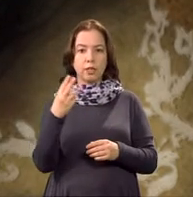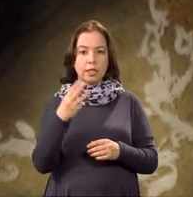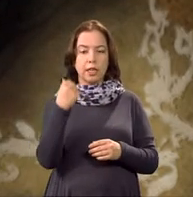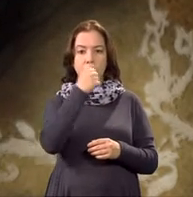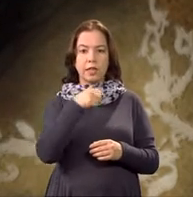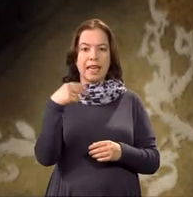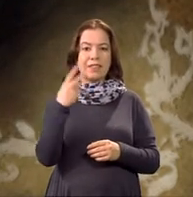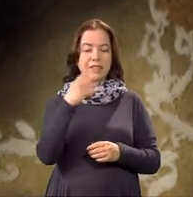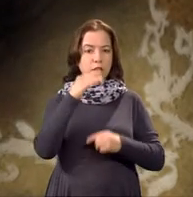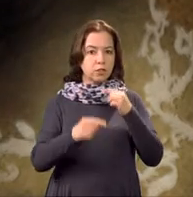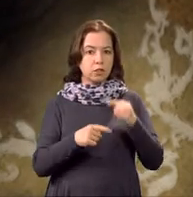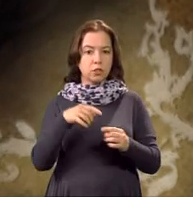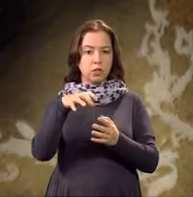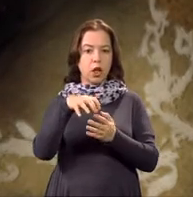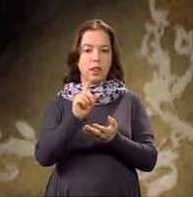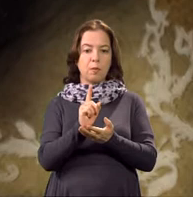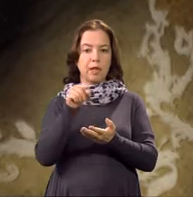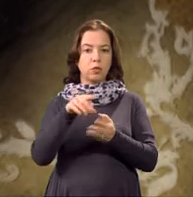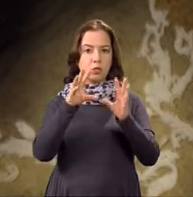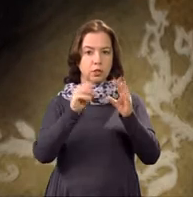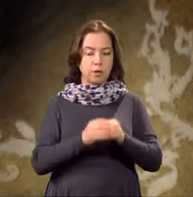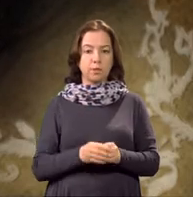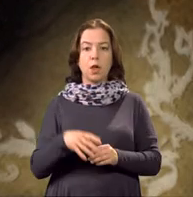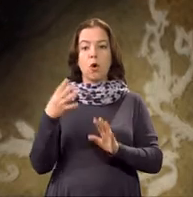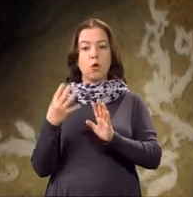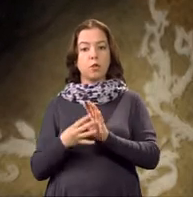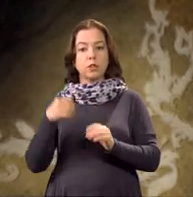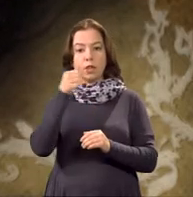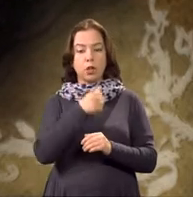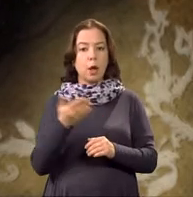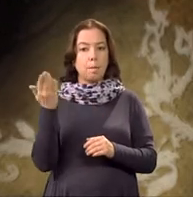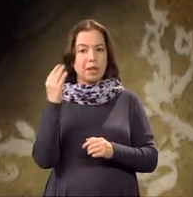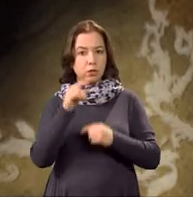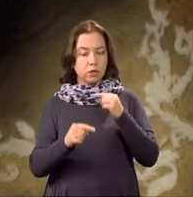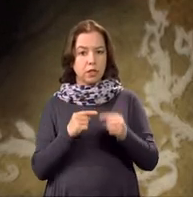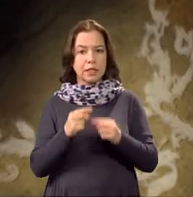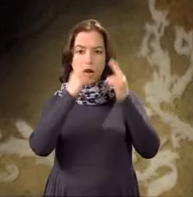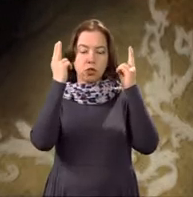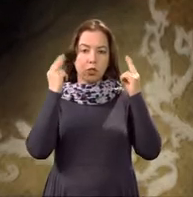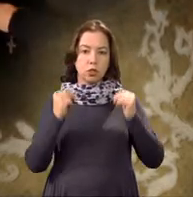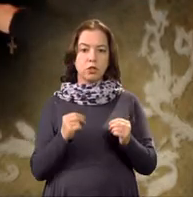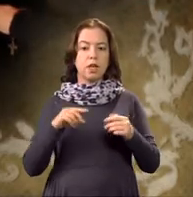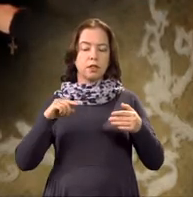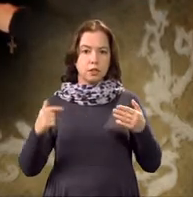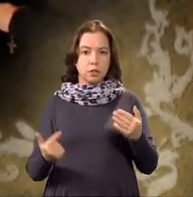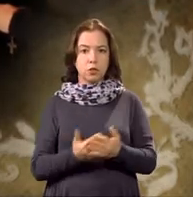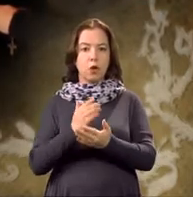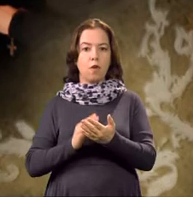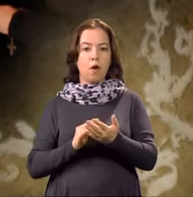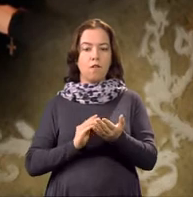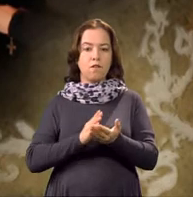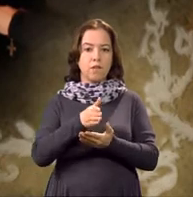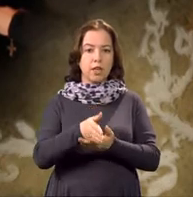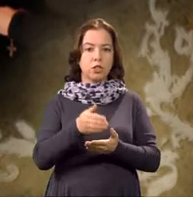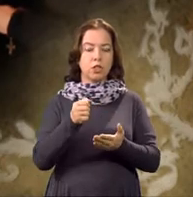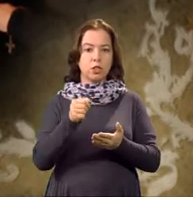століття лампада тут згасла. У 90-ті роки минулого століття ченці знову ввійшли до печер